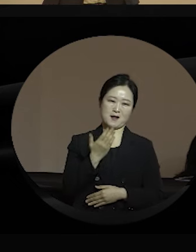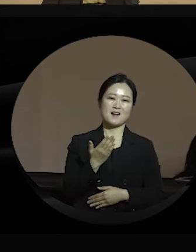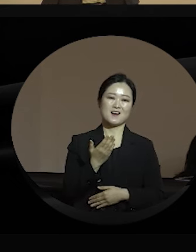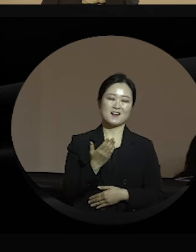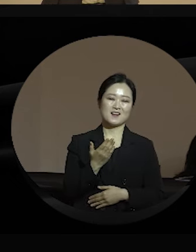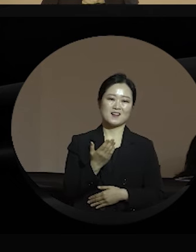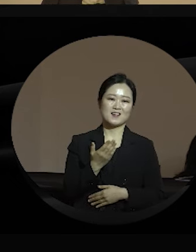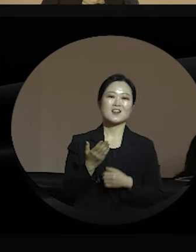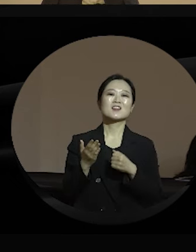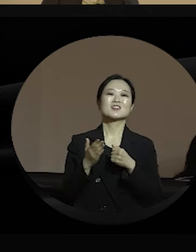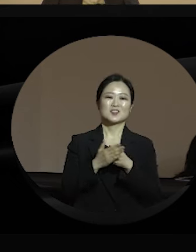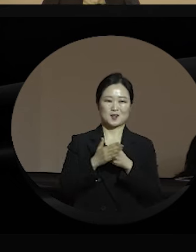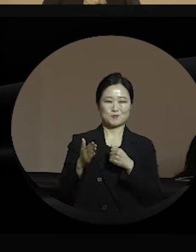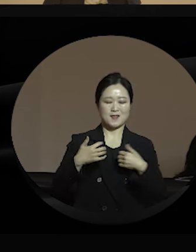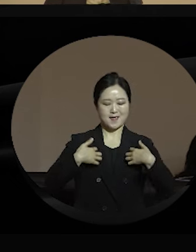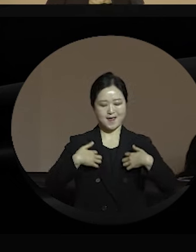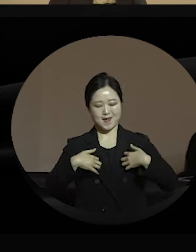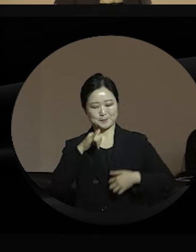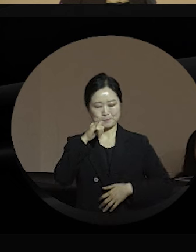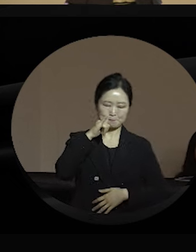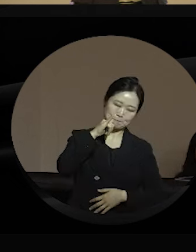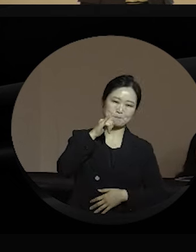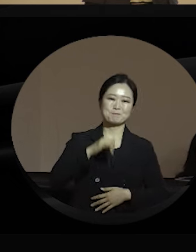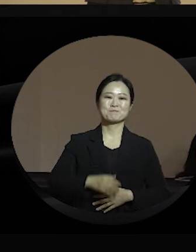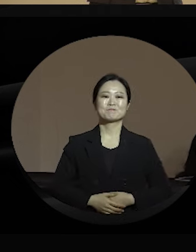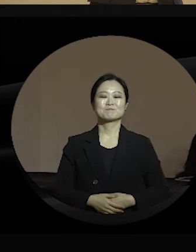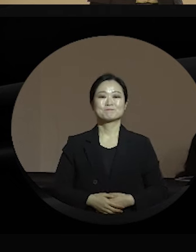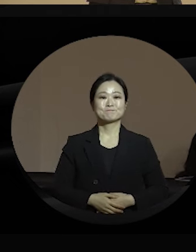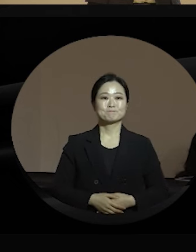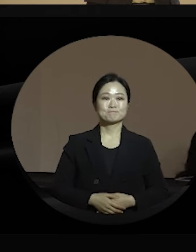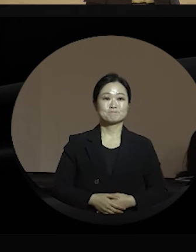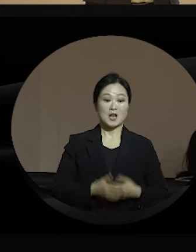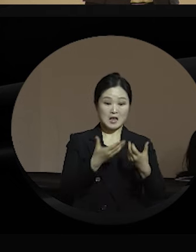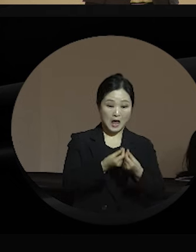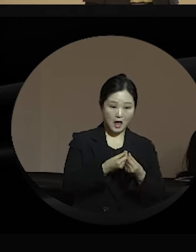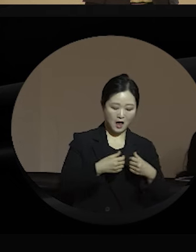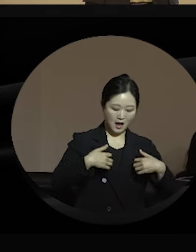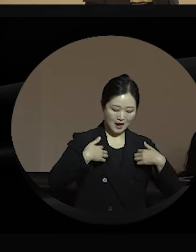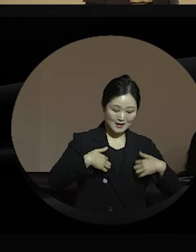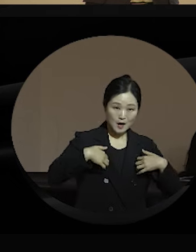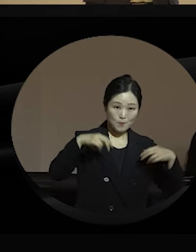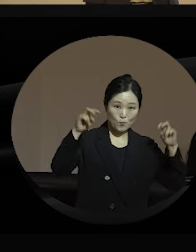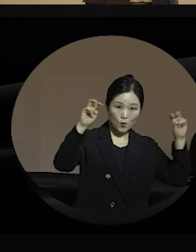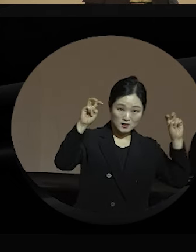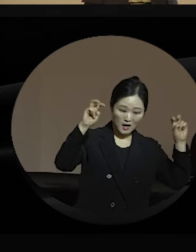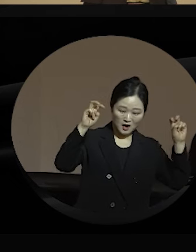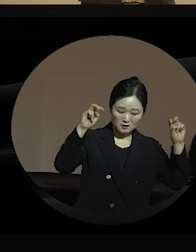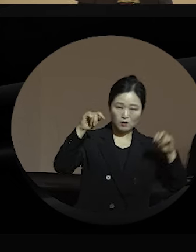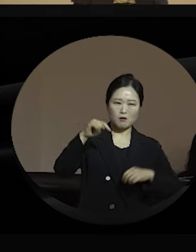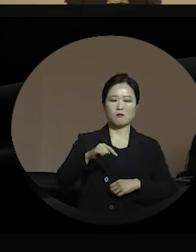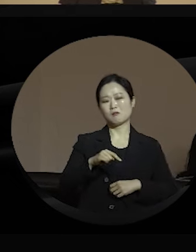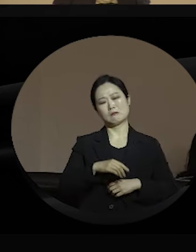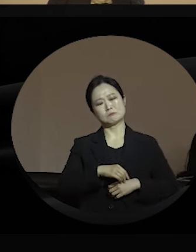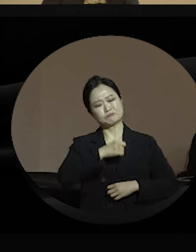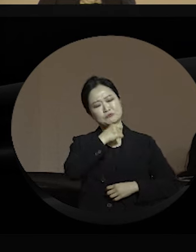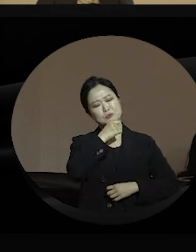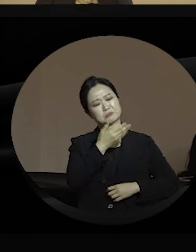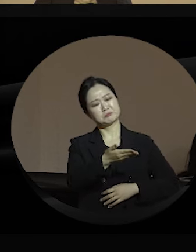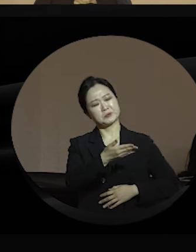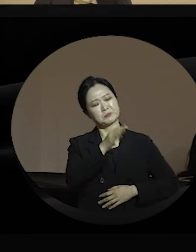긍정적인 피드백이 크게 도움이 되는 거죠. 그런데 예를 들어서 게임 회사에서 이런 피드백을 제공해 주기 어렵다는 메시지를